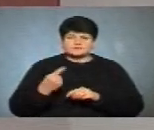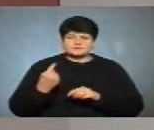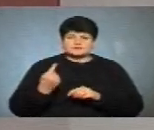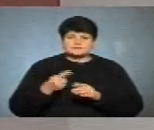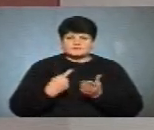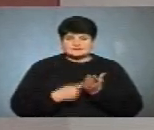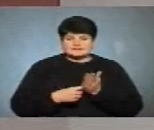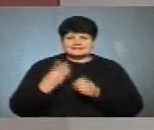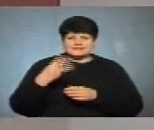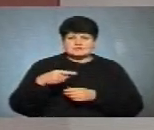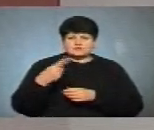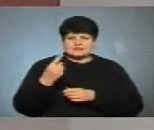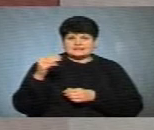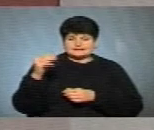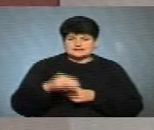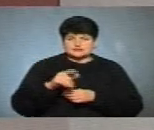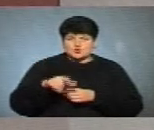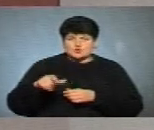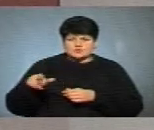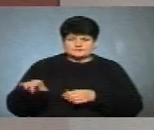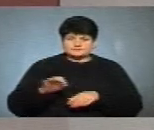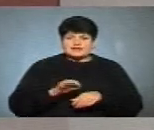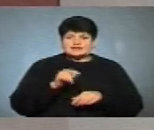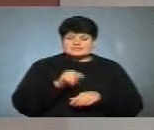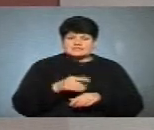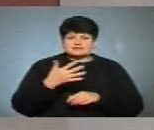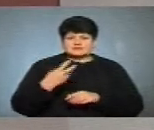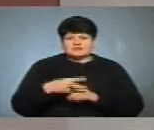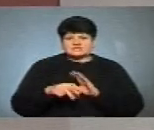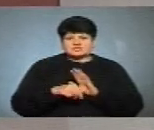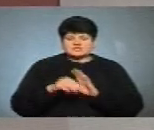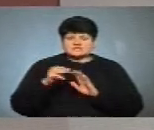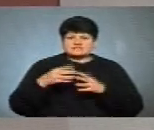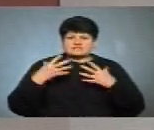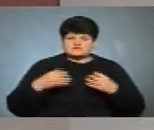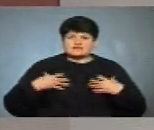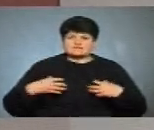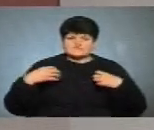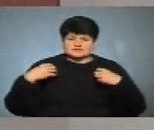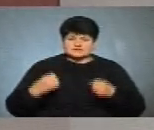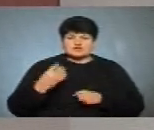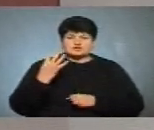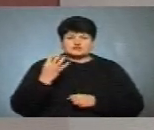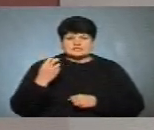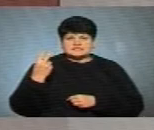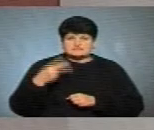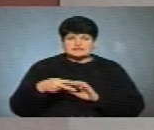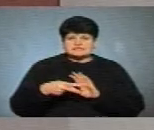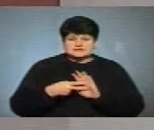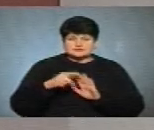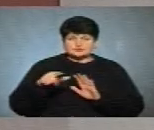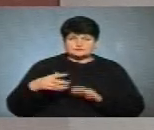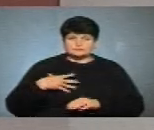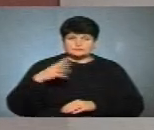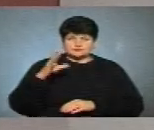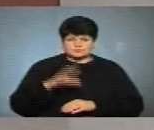в понад 31 тисячі людей. З них більше 26 тисяч вже видужали і 427 осіб